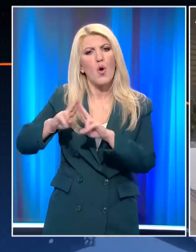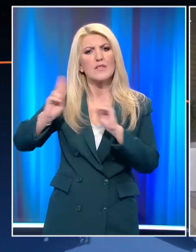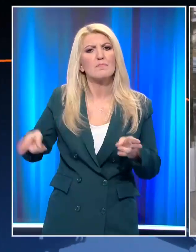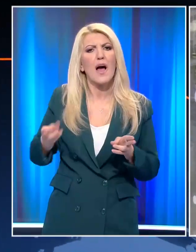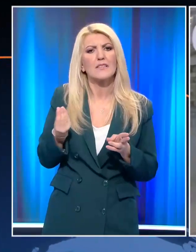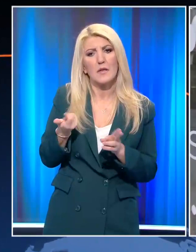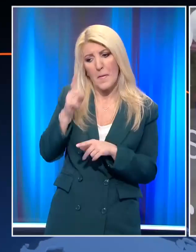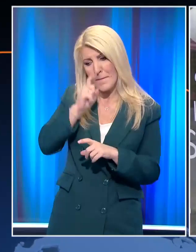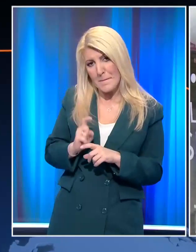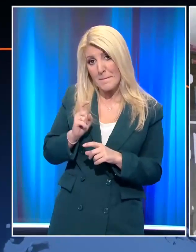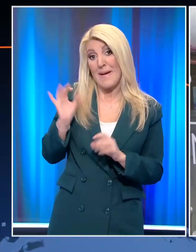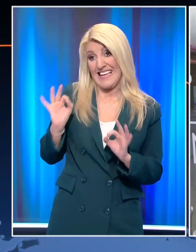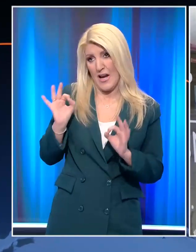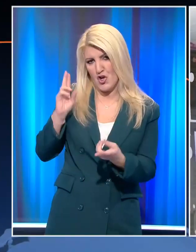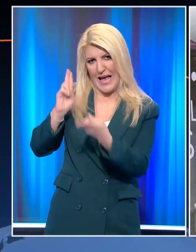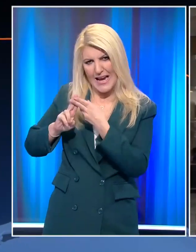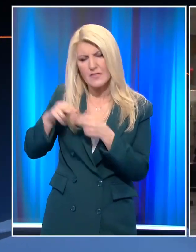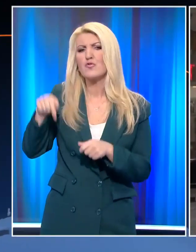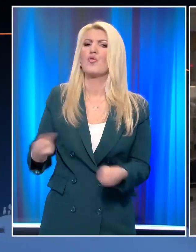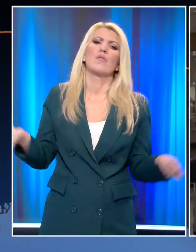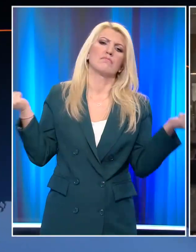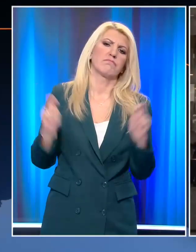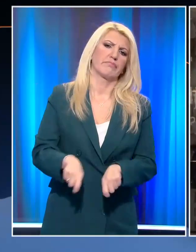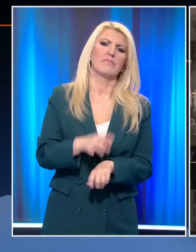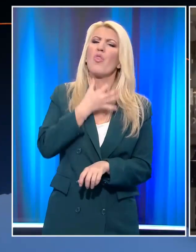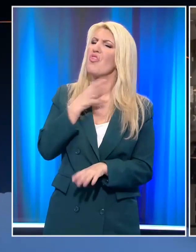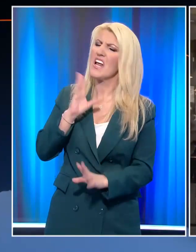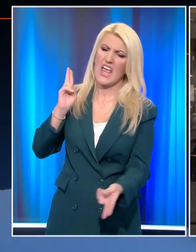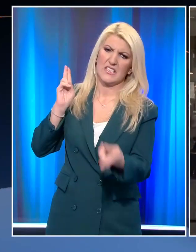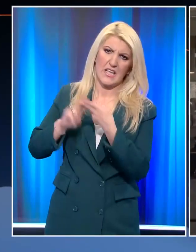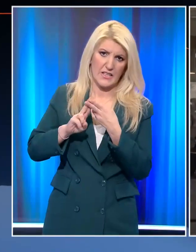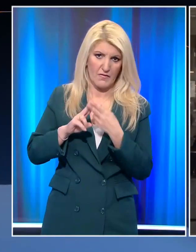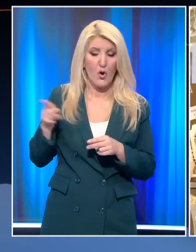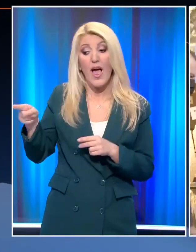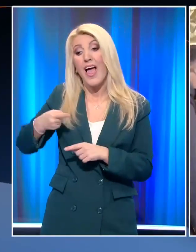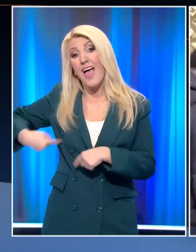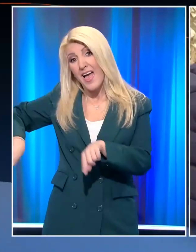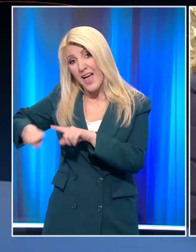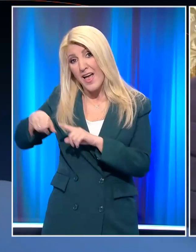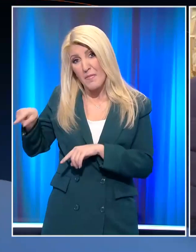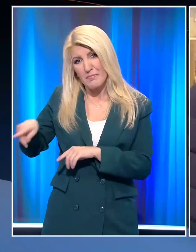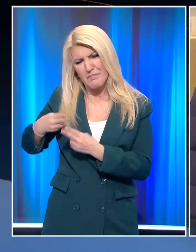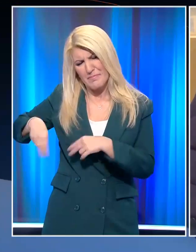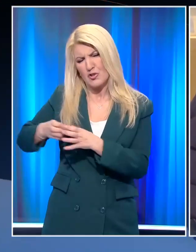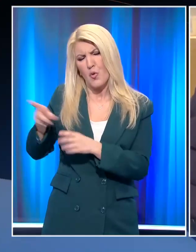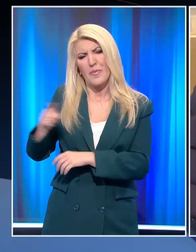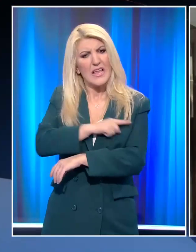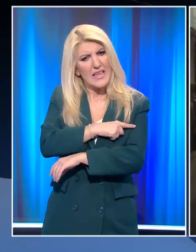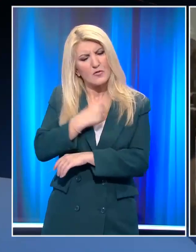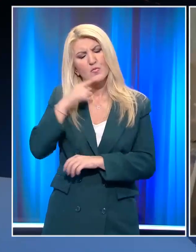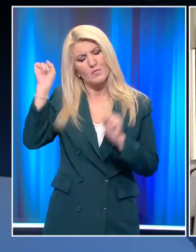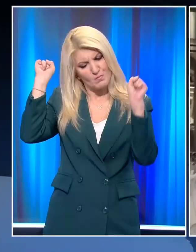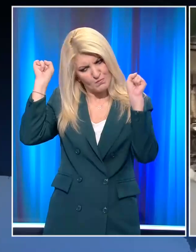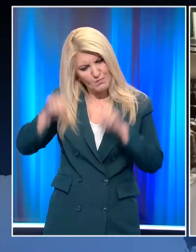καταστημάτων. Η Επιτροπή των Επιστημόνων αποφάσισε τελικώς, και αφού κάθηκαν να τηρήσει μελών της, να κάνει την υπέρβαση και να συνενέσει